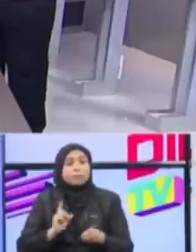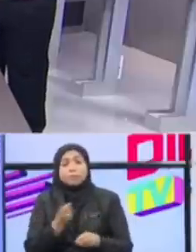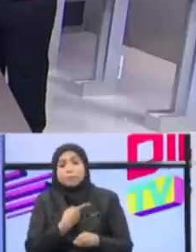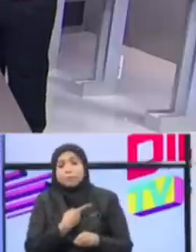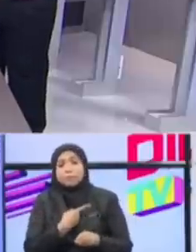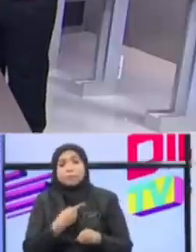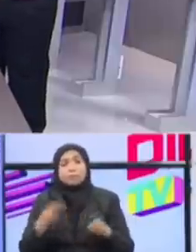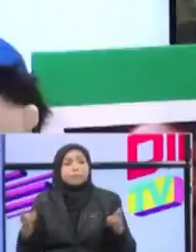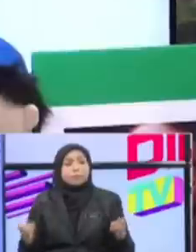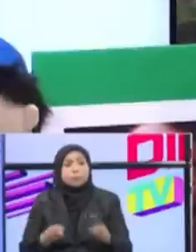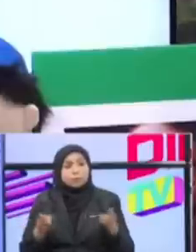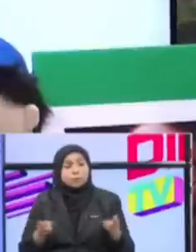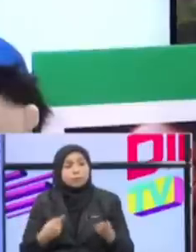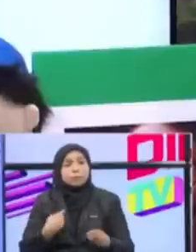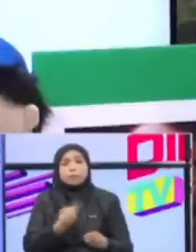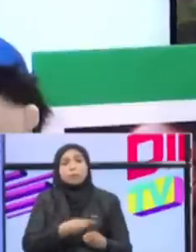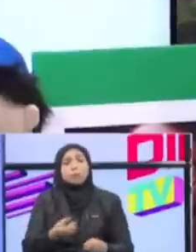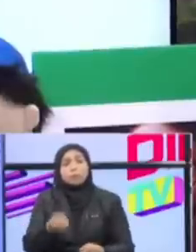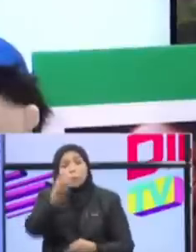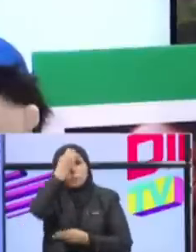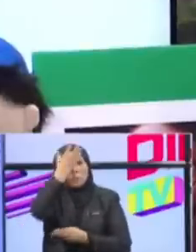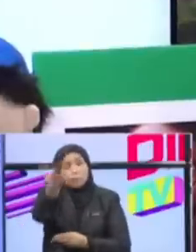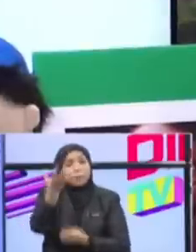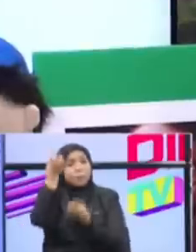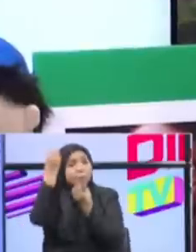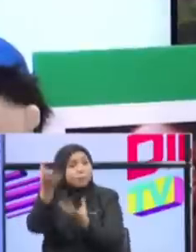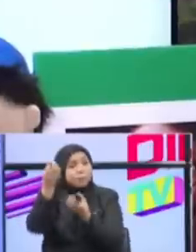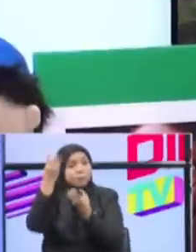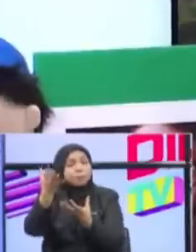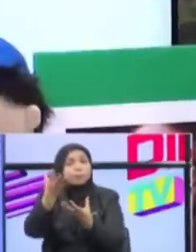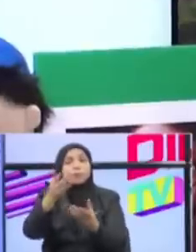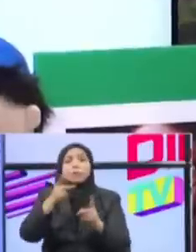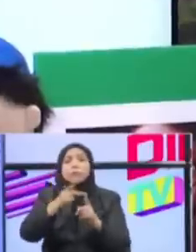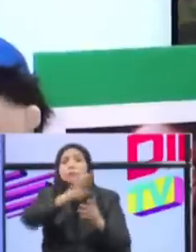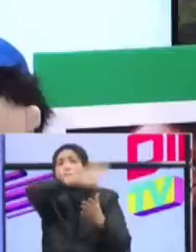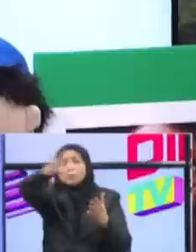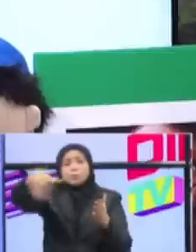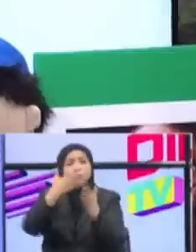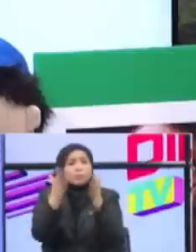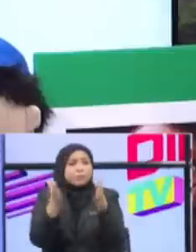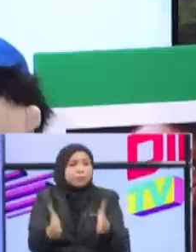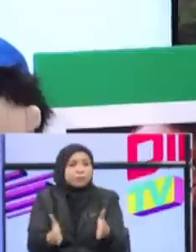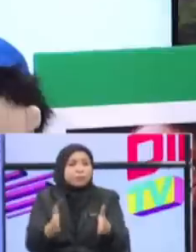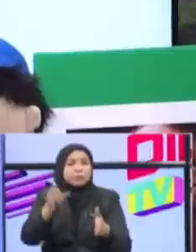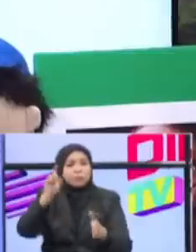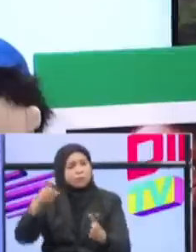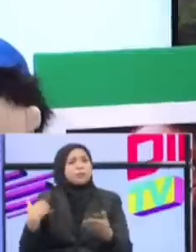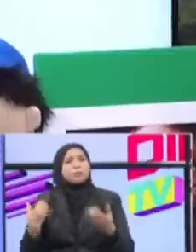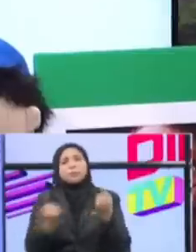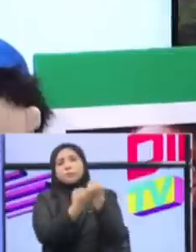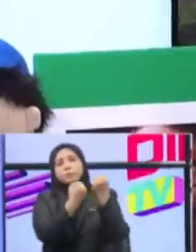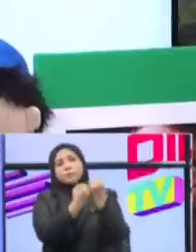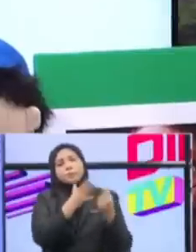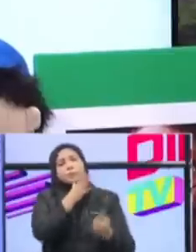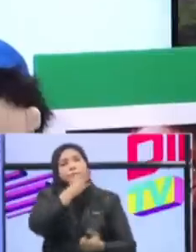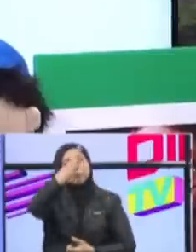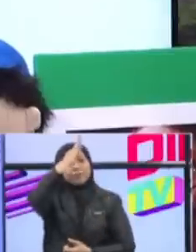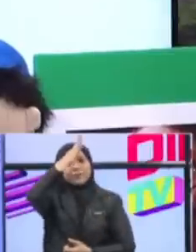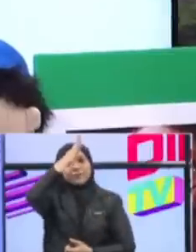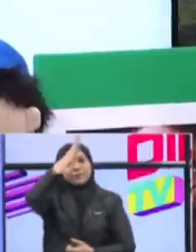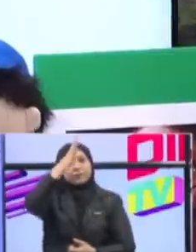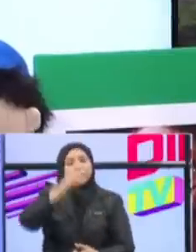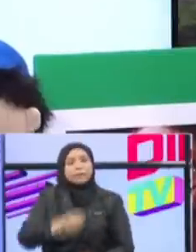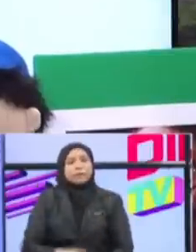kanak-kanak ini disebarluaskan kepada masyarakat umum dan sebagainya kita perlu juga sokongan daripada ibu bapak